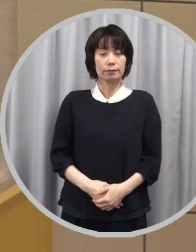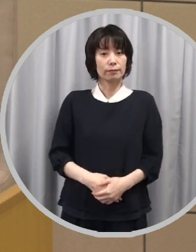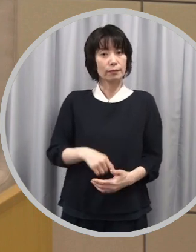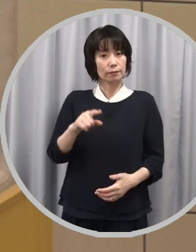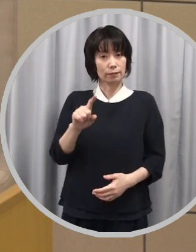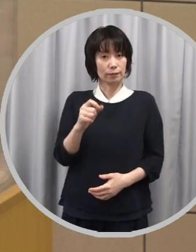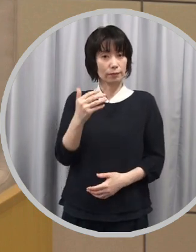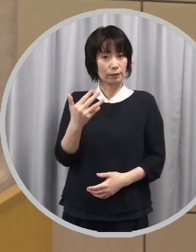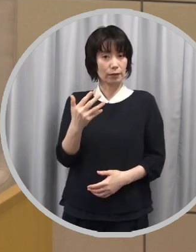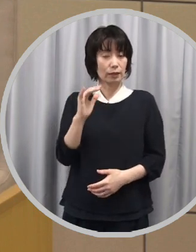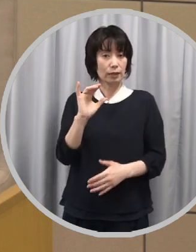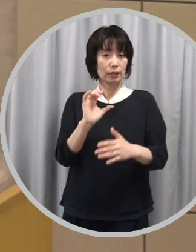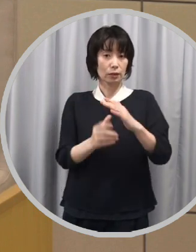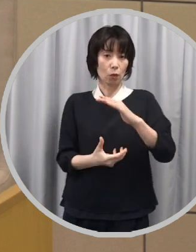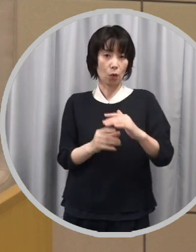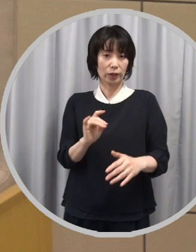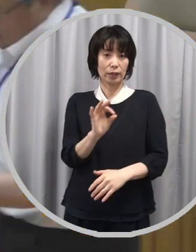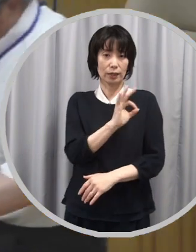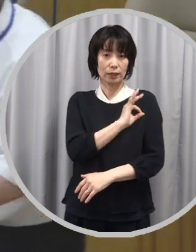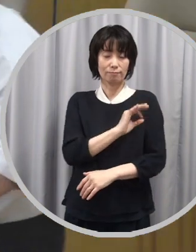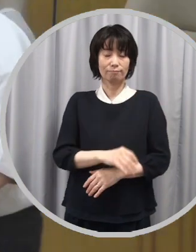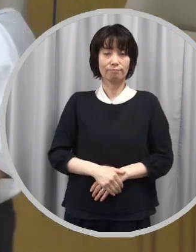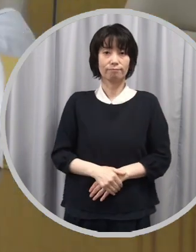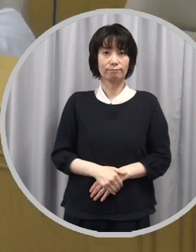18番、伊藤和治議員。